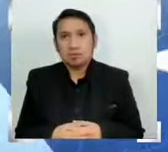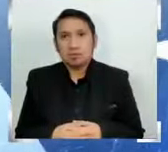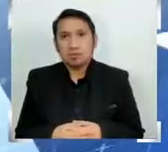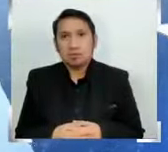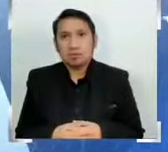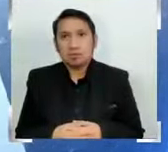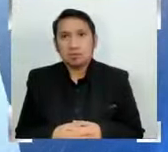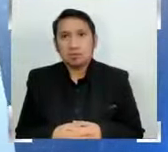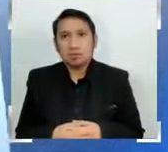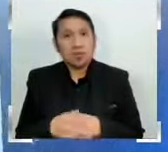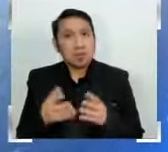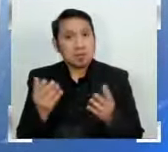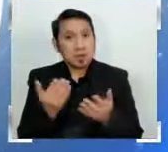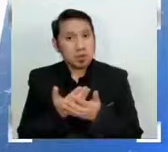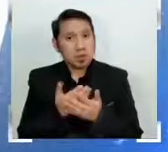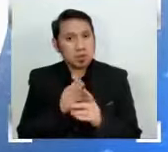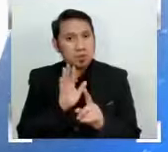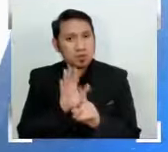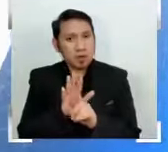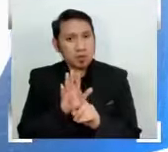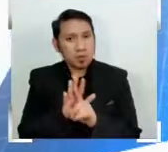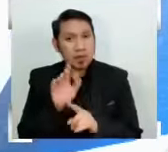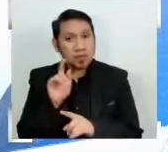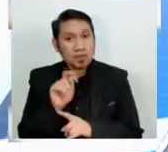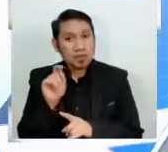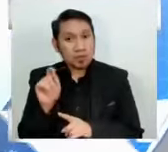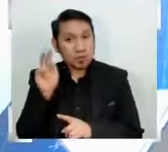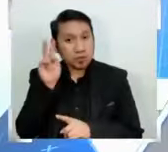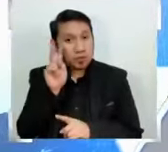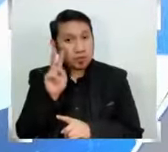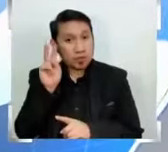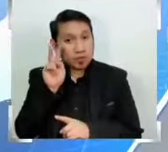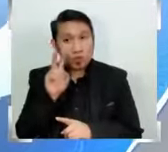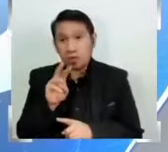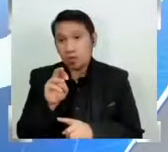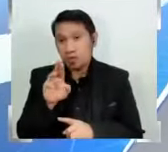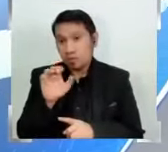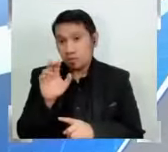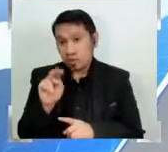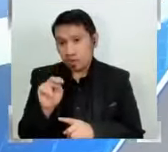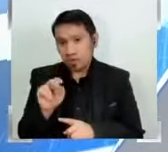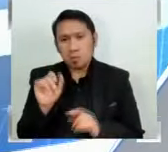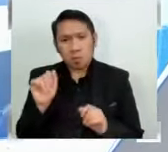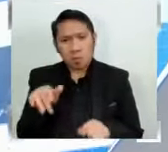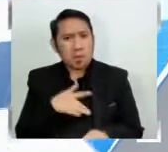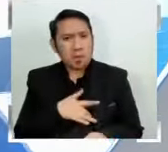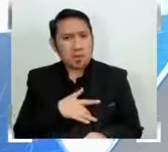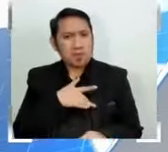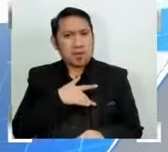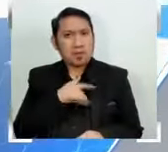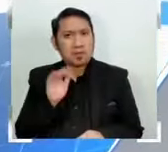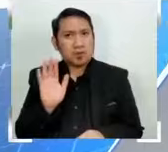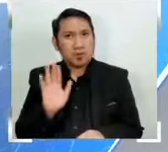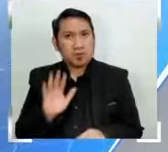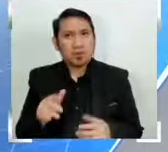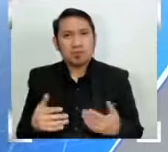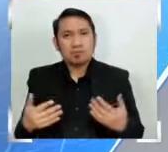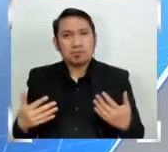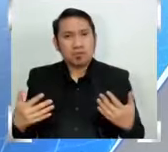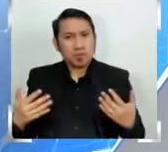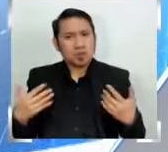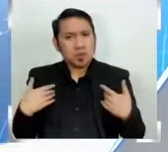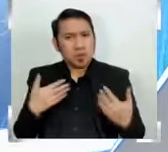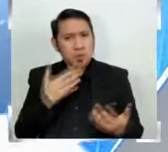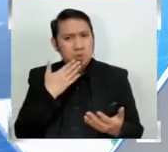May bagong trending TikTok video si Marin Rivera kung saan damang-dama ang kanyang cool moves at good